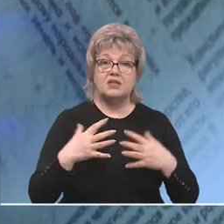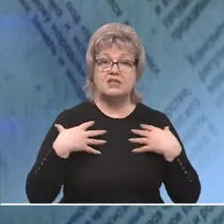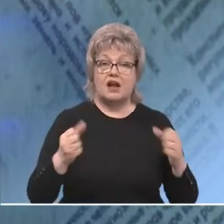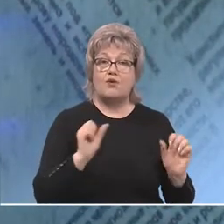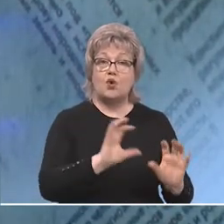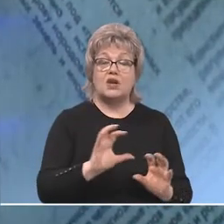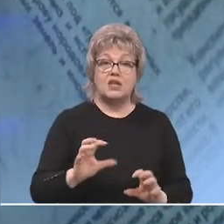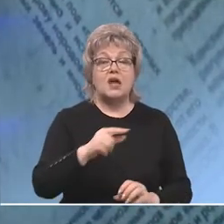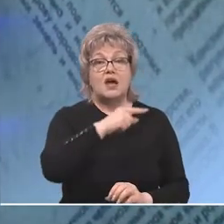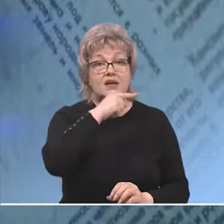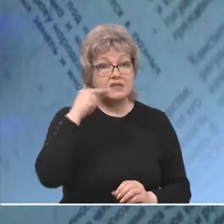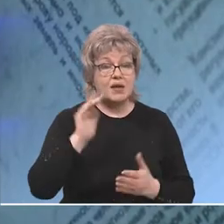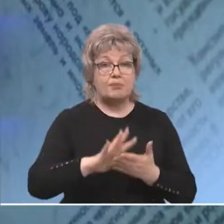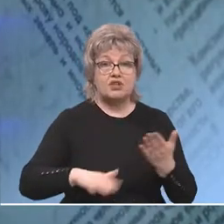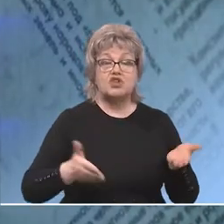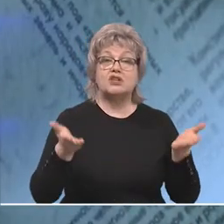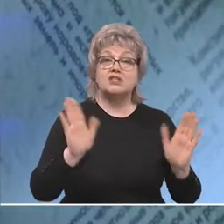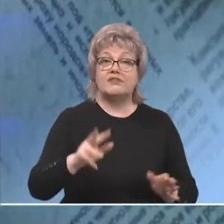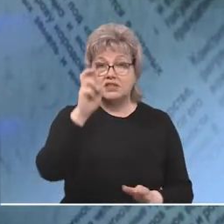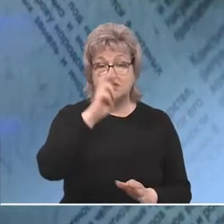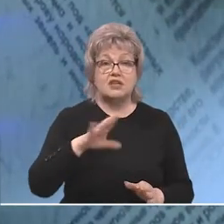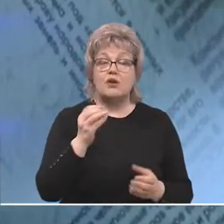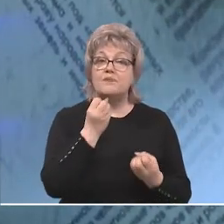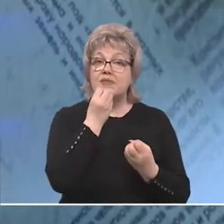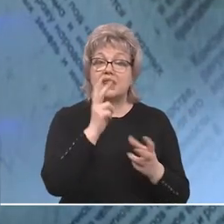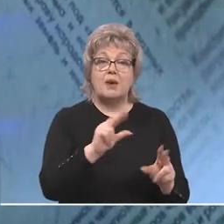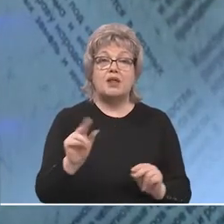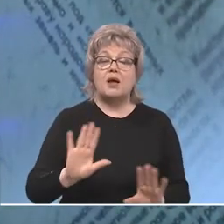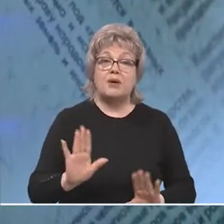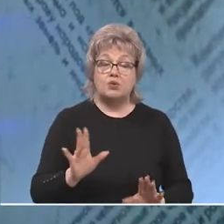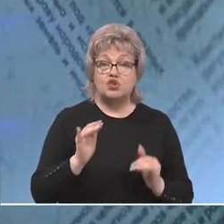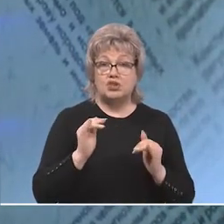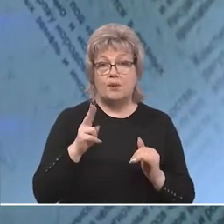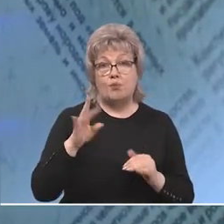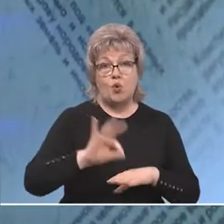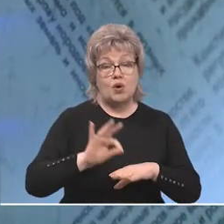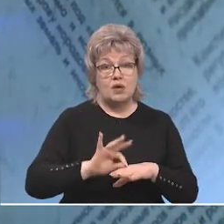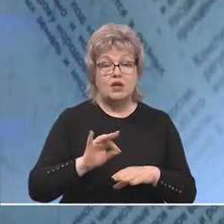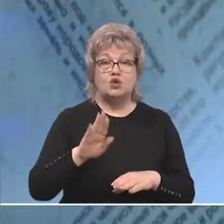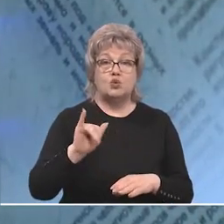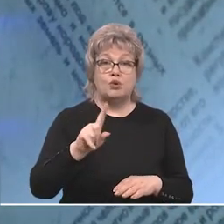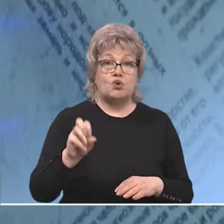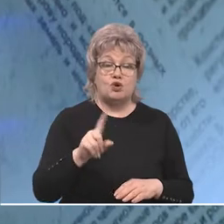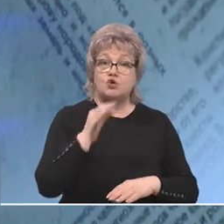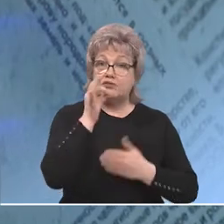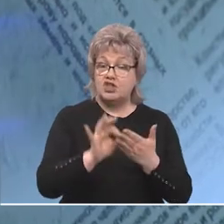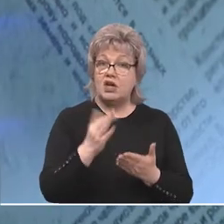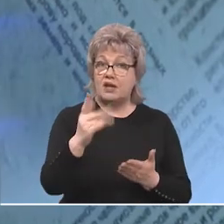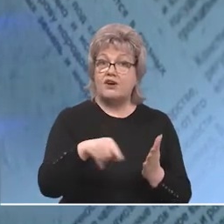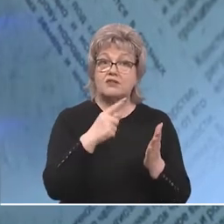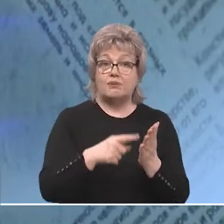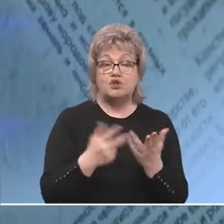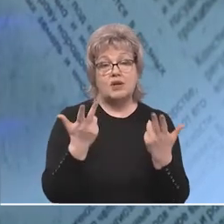здравоохранения, Россия продолжает оставаться страной, неблагополучной по туберкулезу. И вот поэтому, отвечая на ваш вопрос, я скажу,